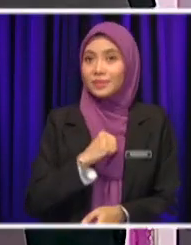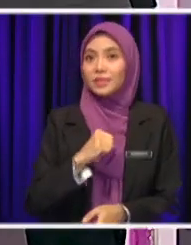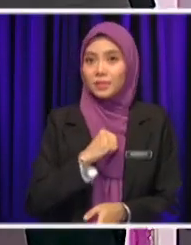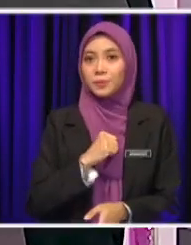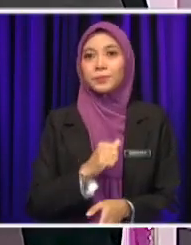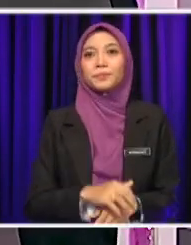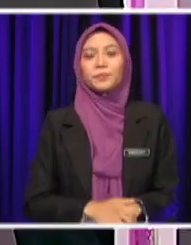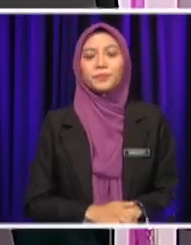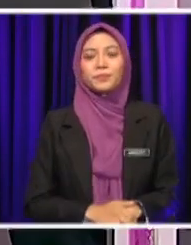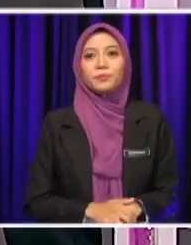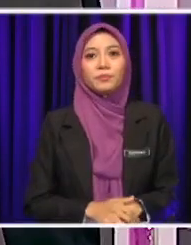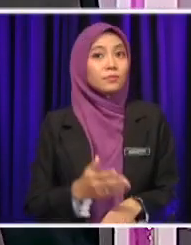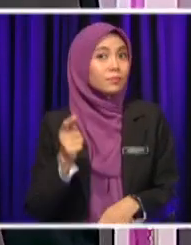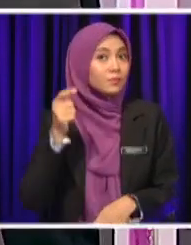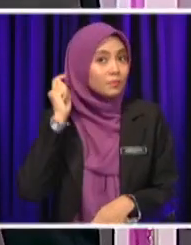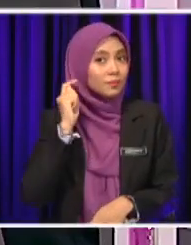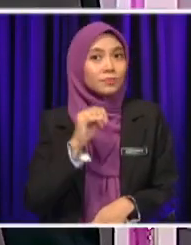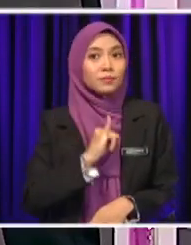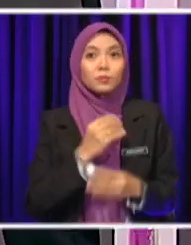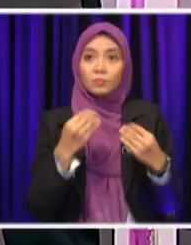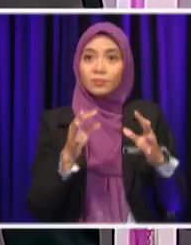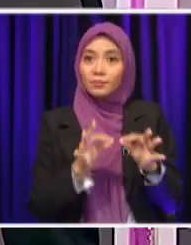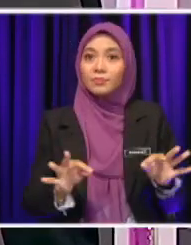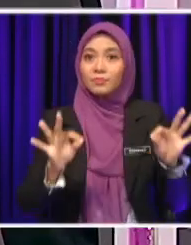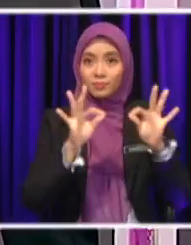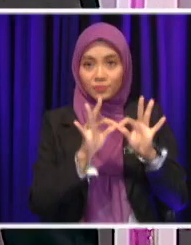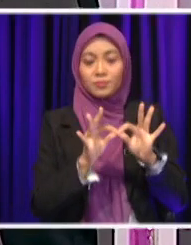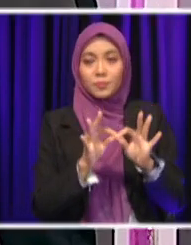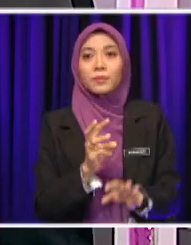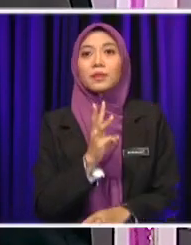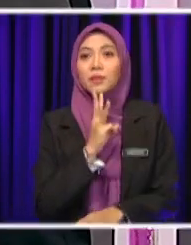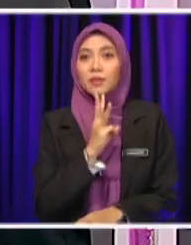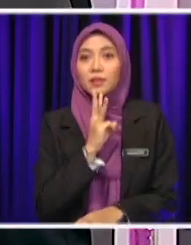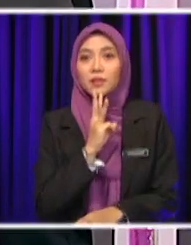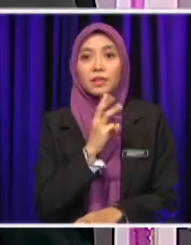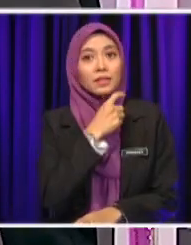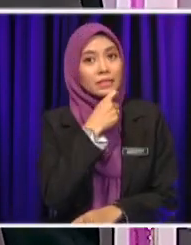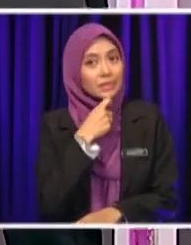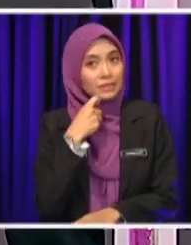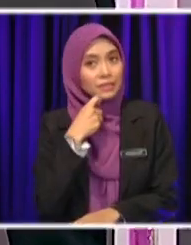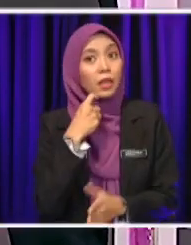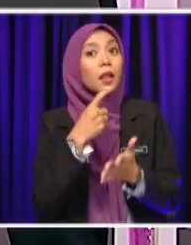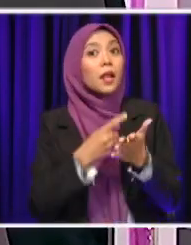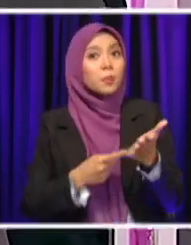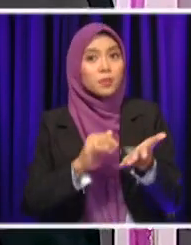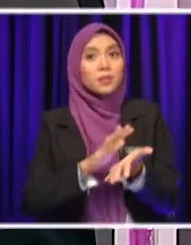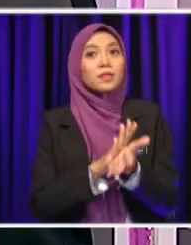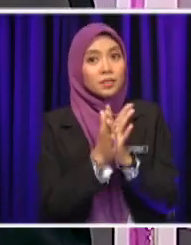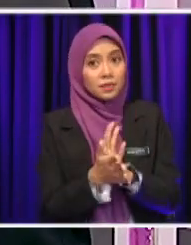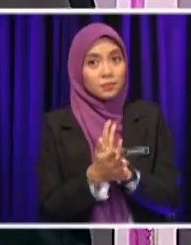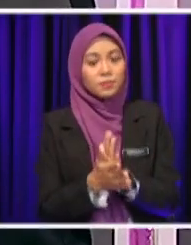cerita pada Aiman apabila sensor dia mengesan kekeringan air, apa akan jadi? Air akan